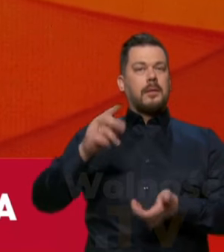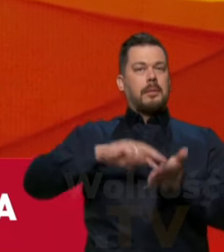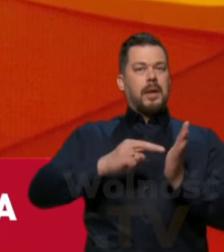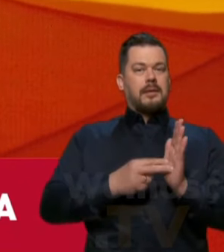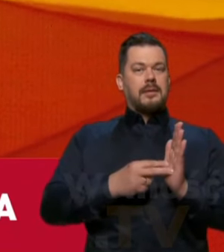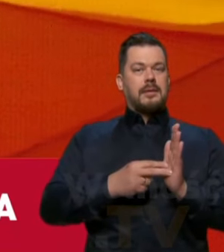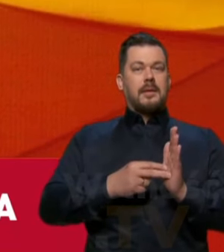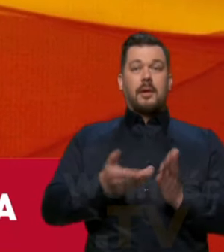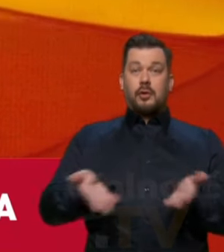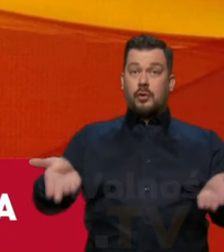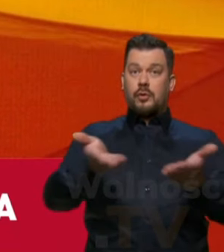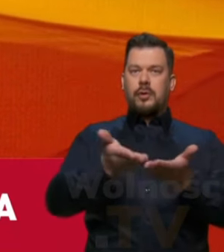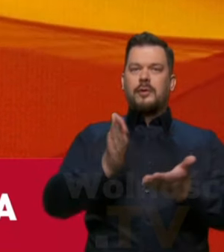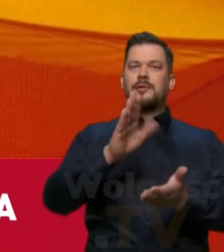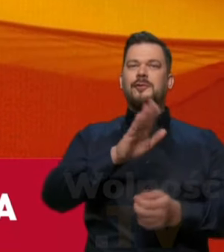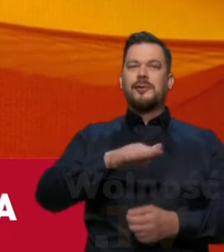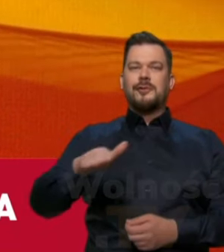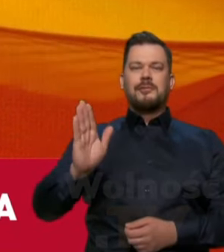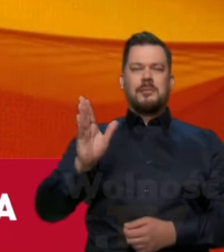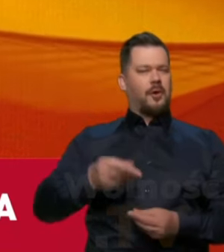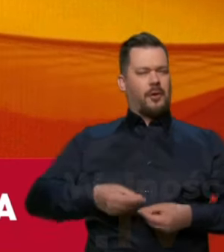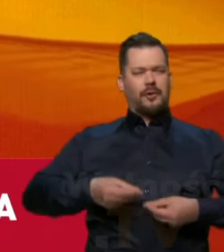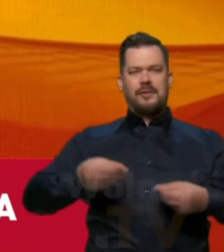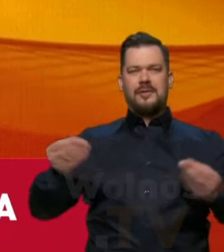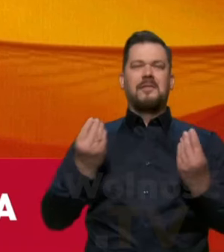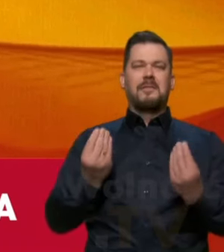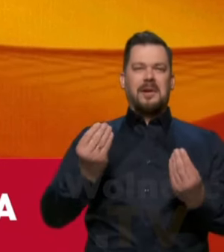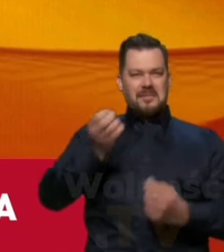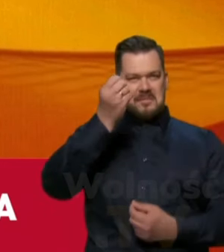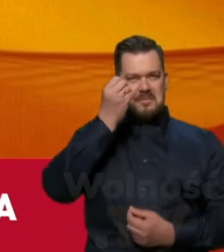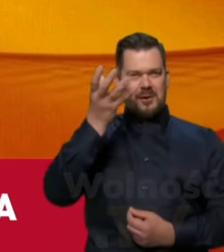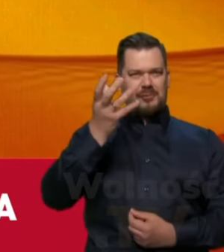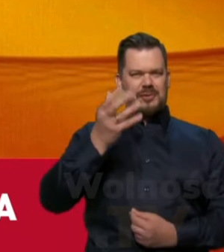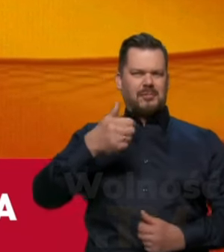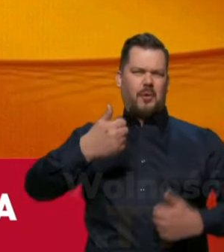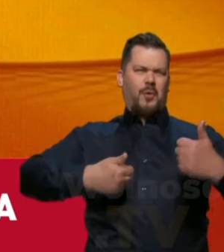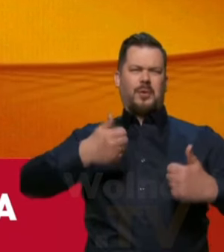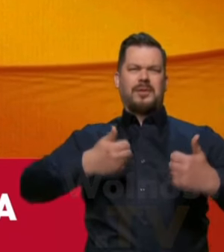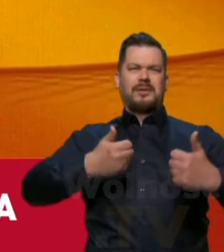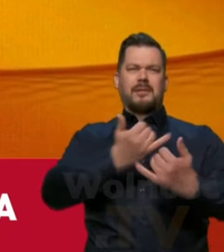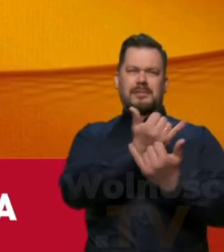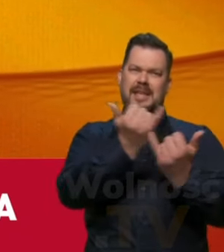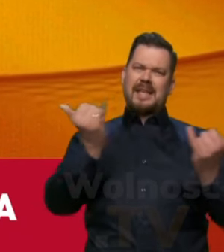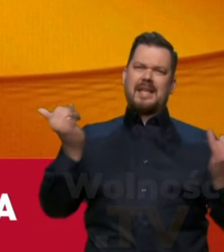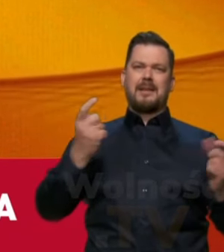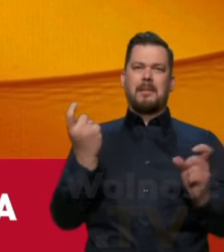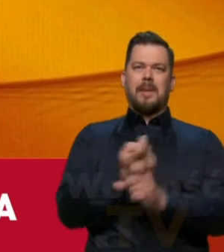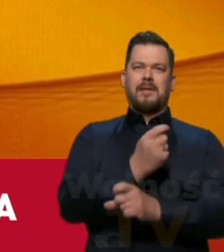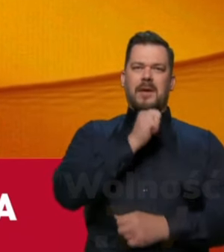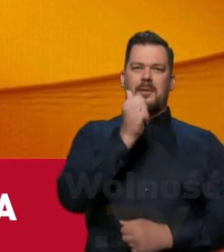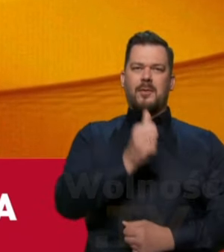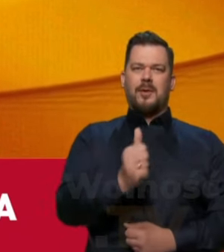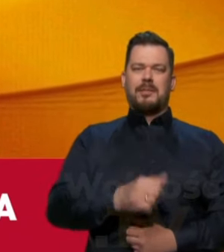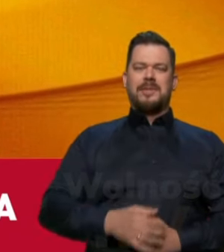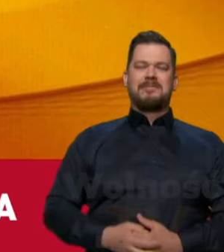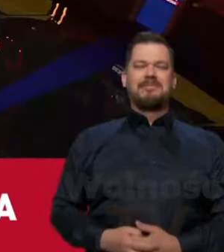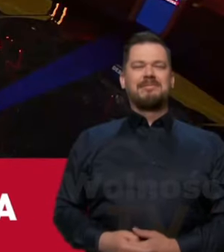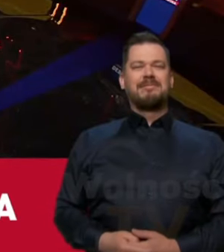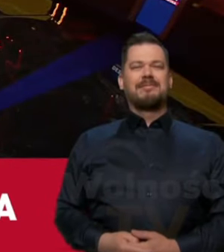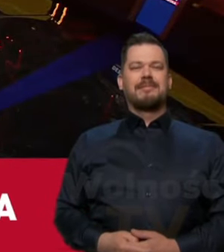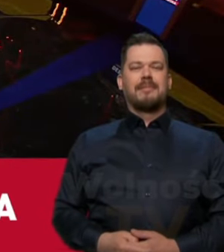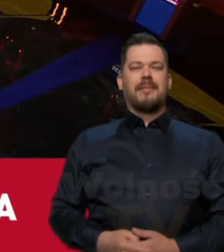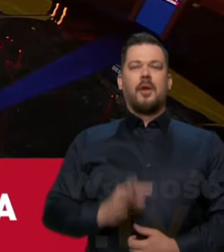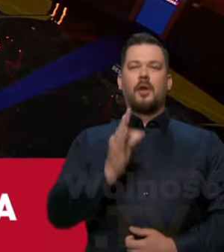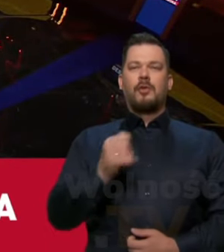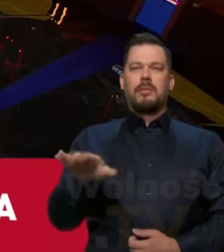będziecie rozwijać się, drodzy uczniowie, wspaniale i mogli konkurować z waszymi rówieśnikami z innych europejskich metropolii. Pan